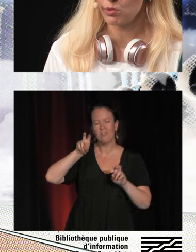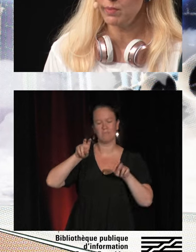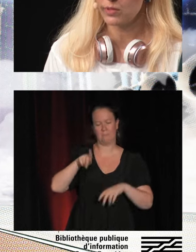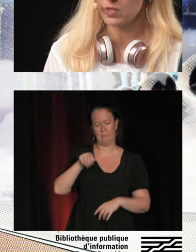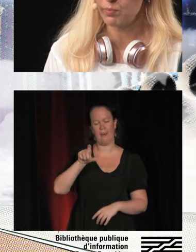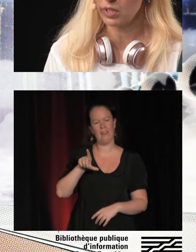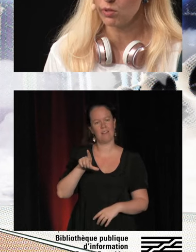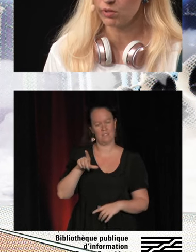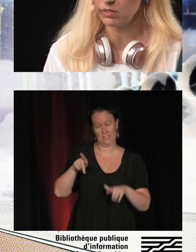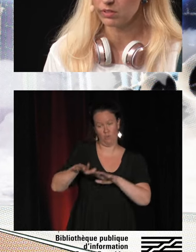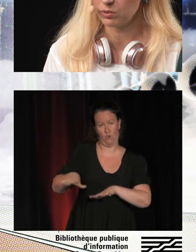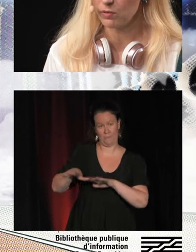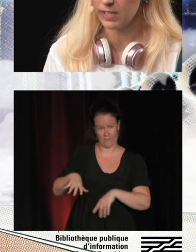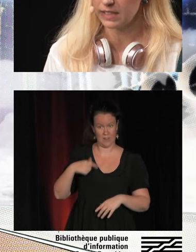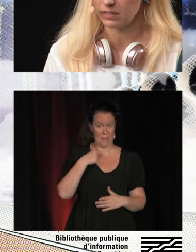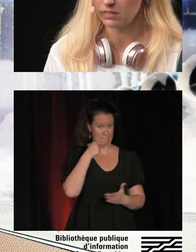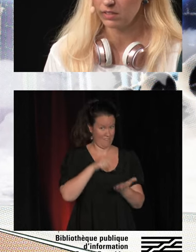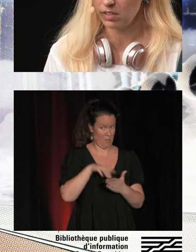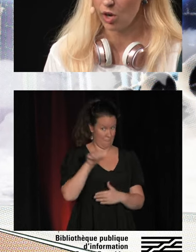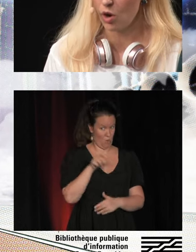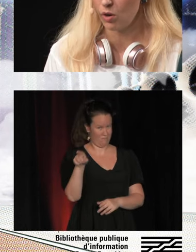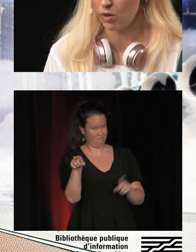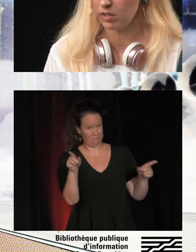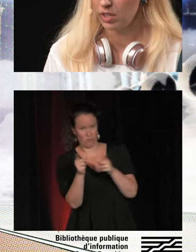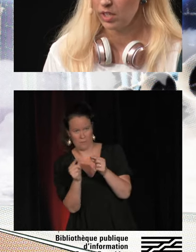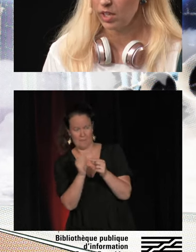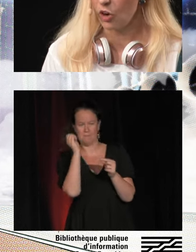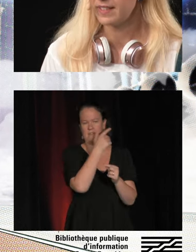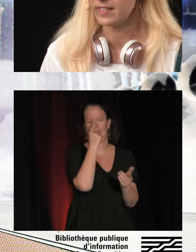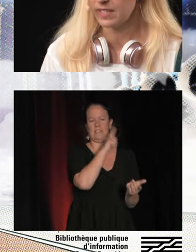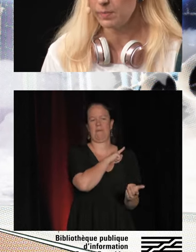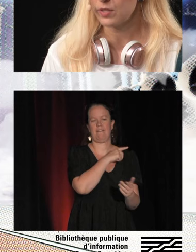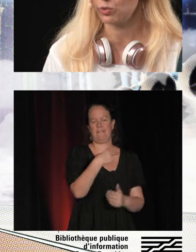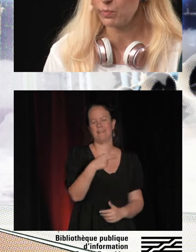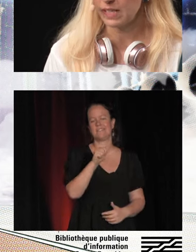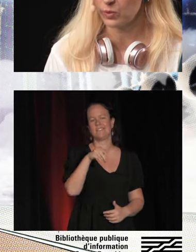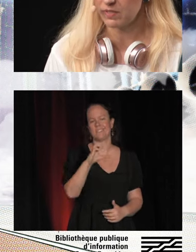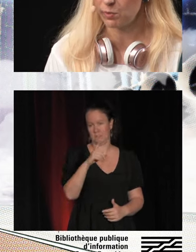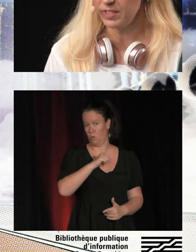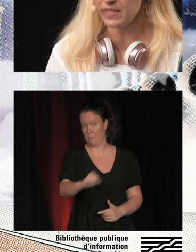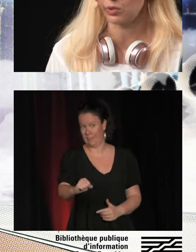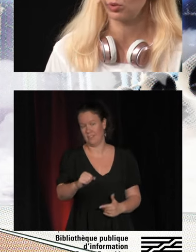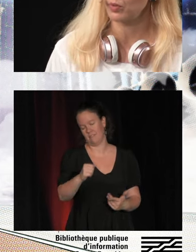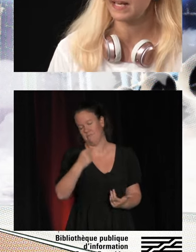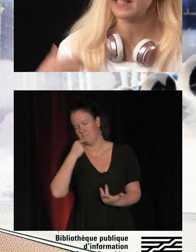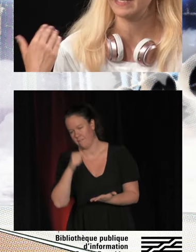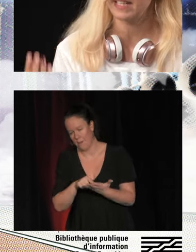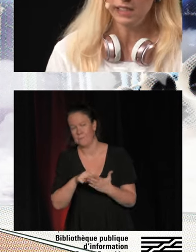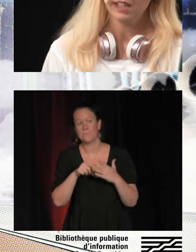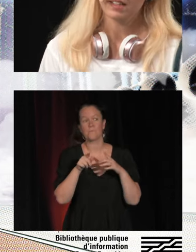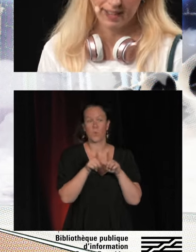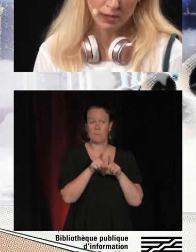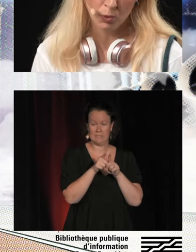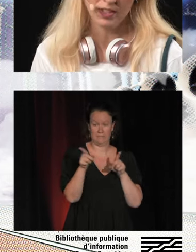lente. Et je me suis dit, bah, ce sera plus rigolo de le faire en NTSC, parce que d'une part, donc, ça va plus vite, et que d'autre part, il